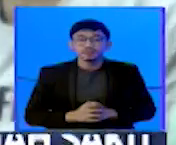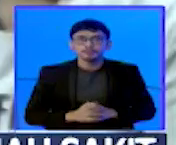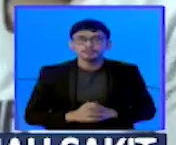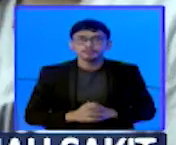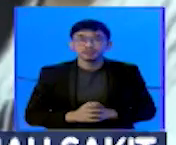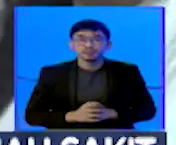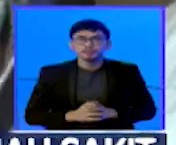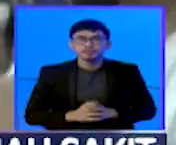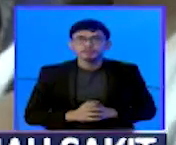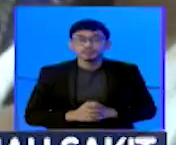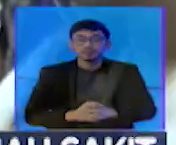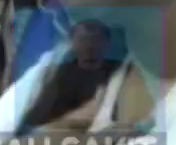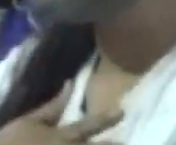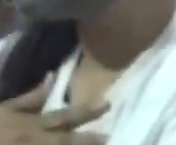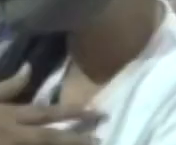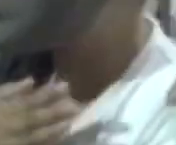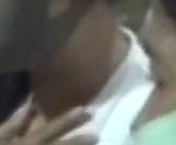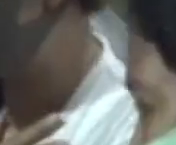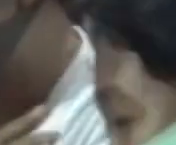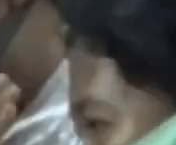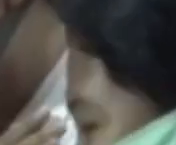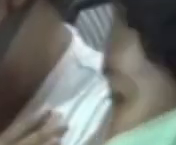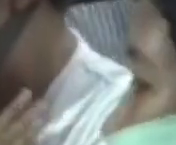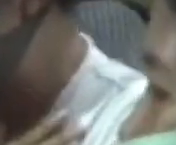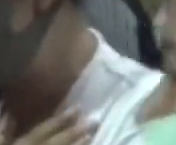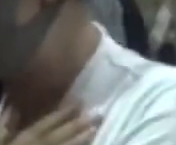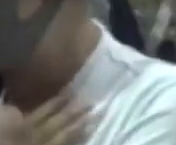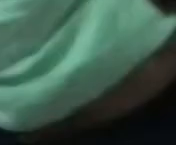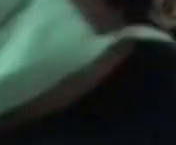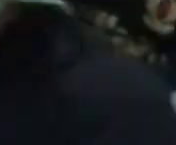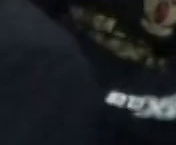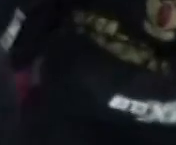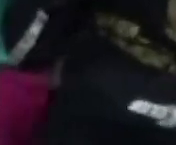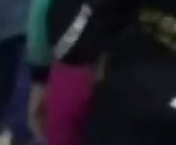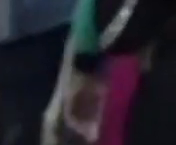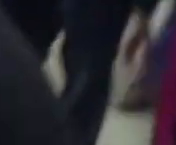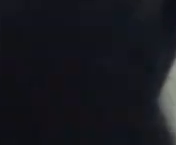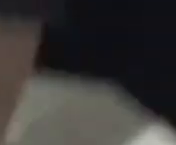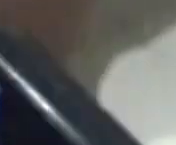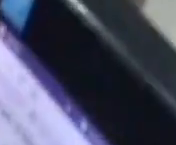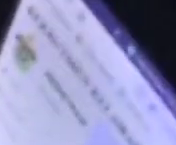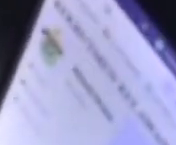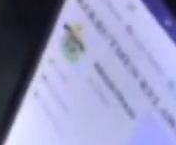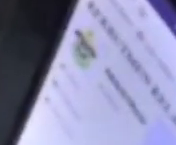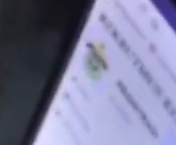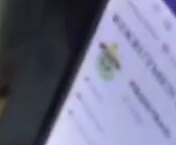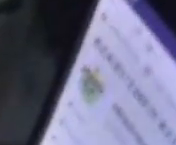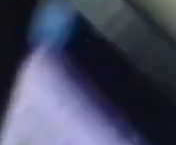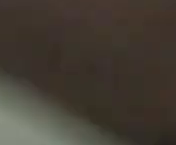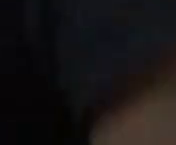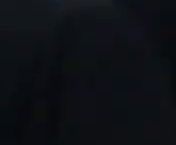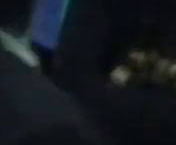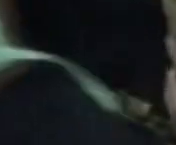Aksi protes keluarga pasien dalam pengawasan COVID-19 terjadi di ruang perawatan Rumah Sakit Islam Faisal Makassar, Sulawesi Selatan.